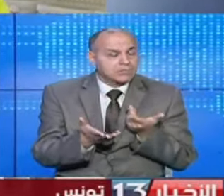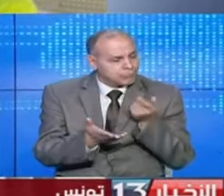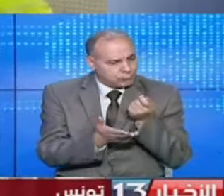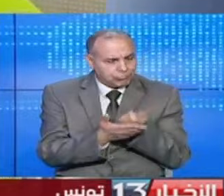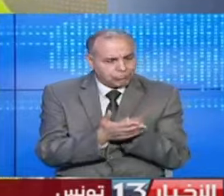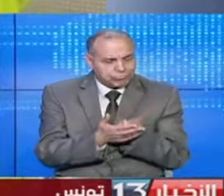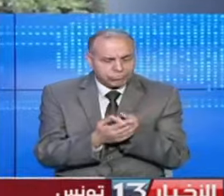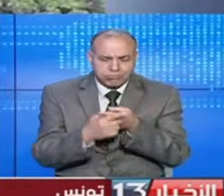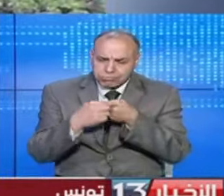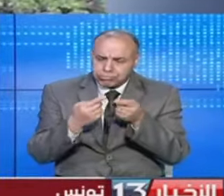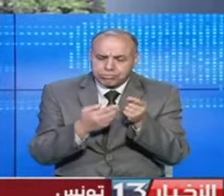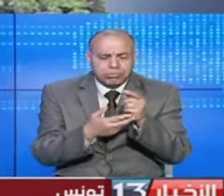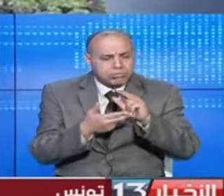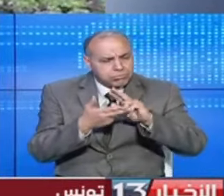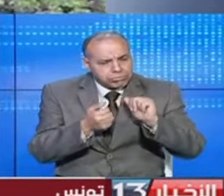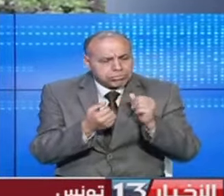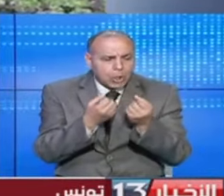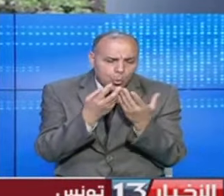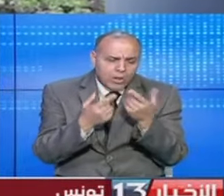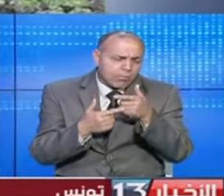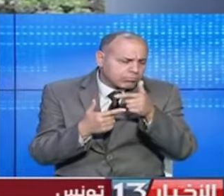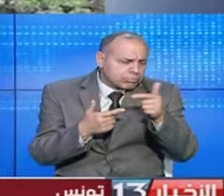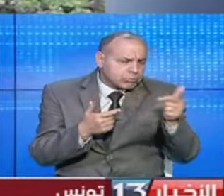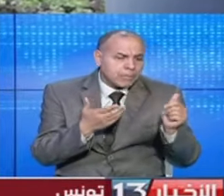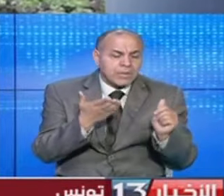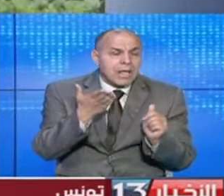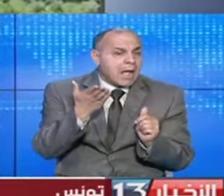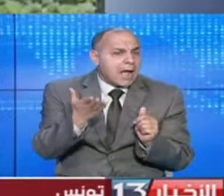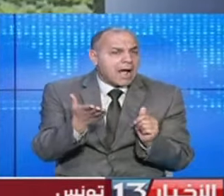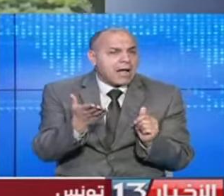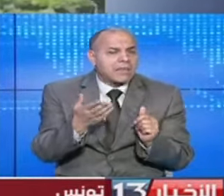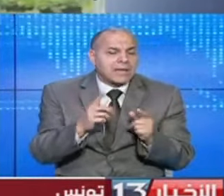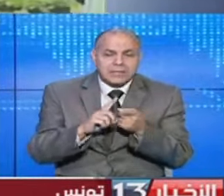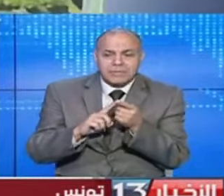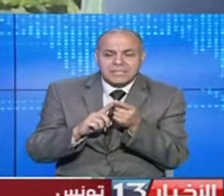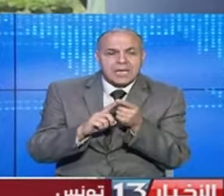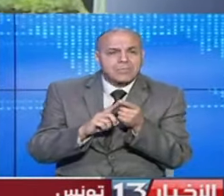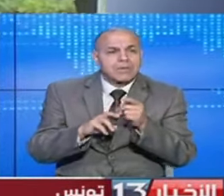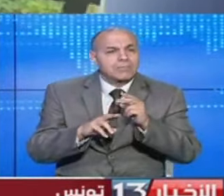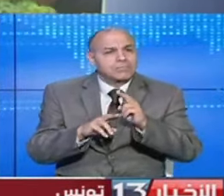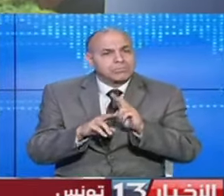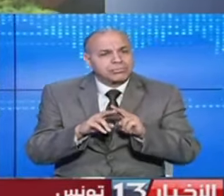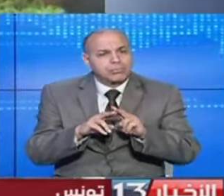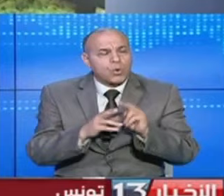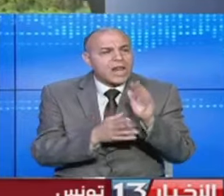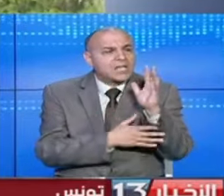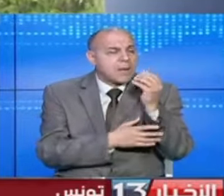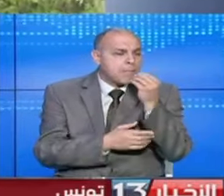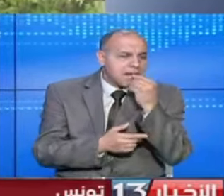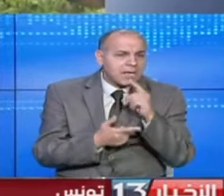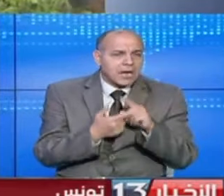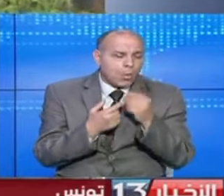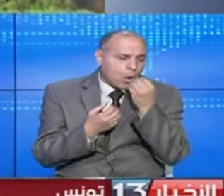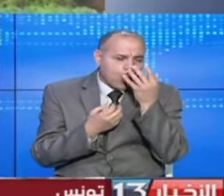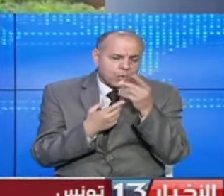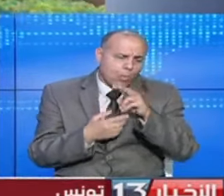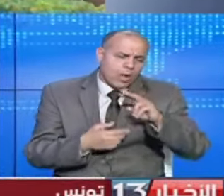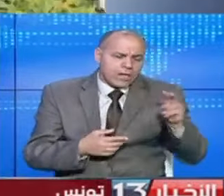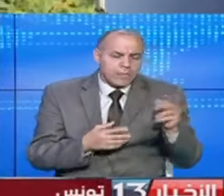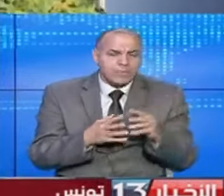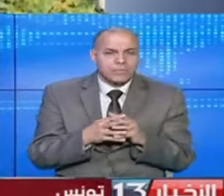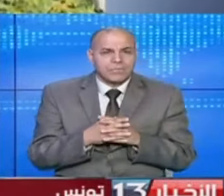تعرض مختلف الأنواع من النباتات، من تلك المخصصة للزينة والأشجار المثمرة والورود